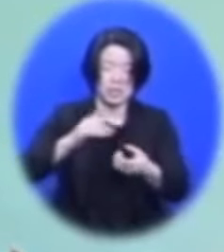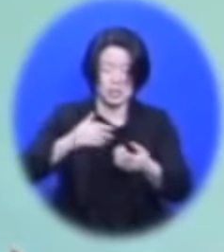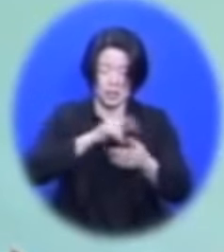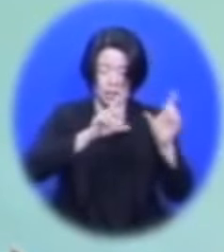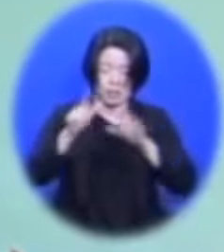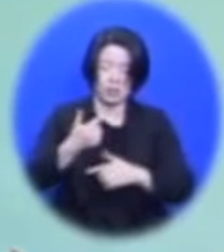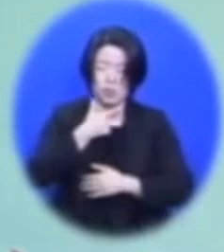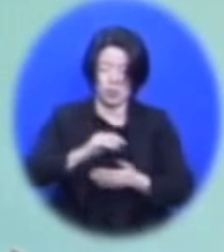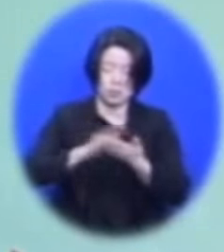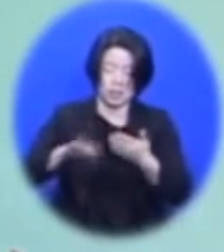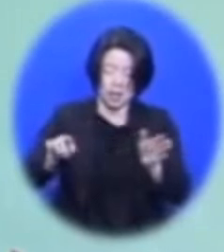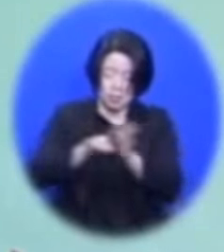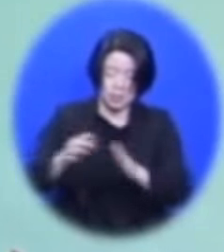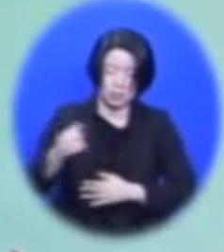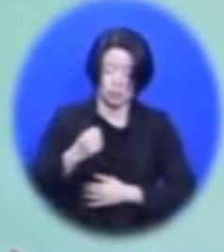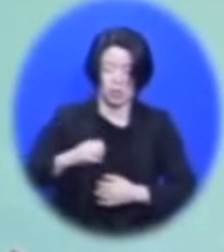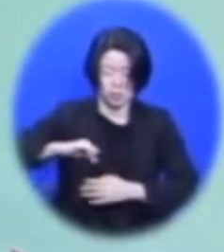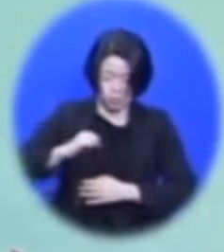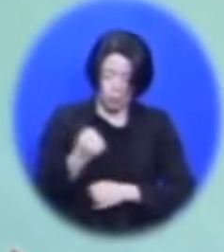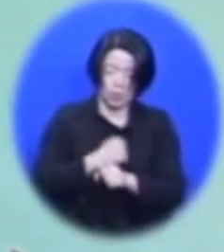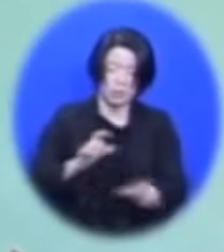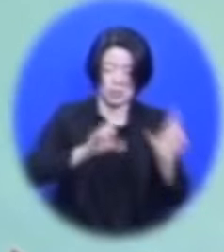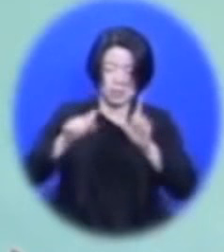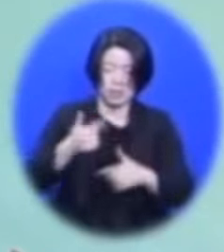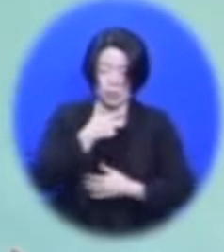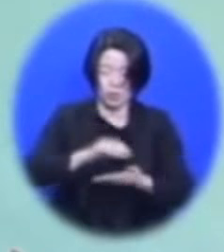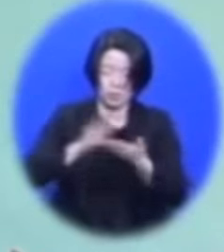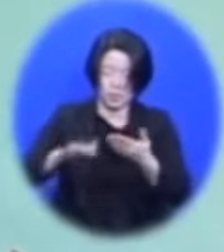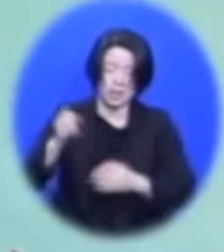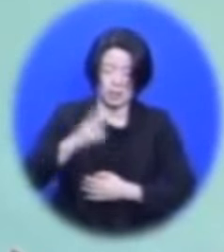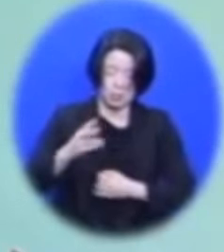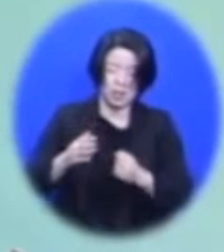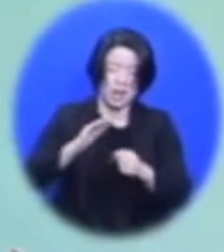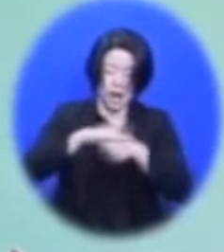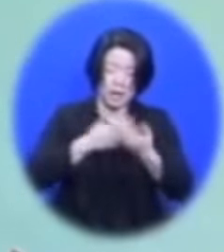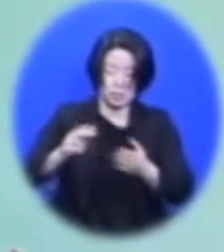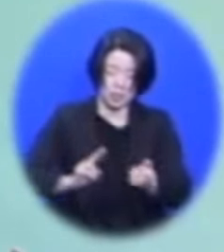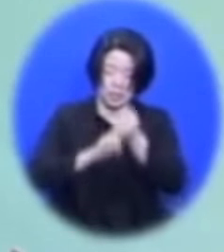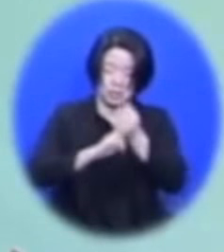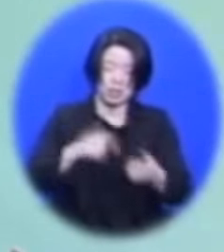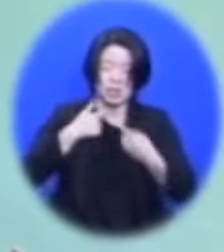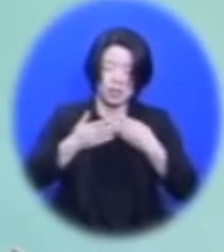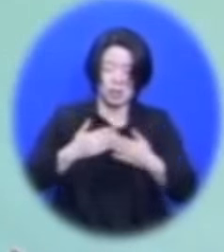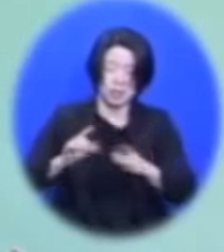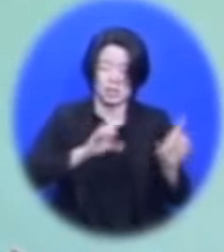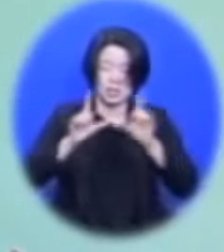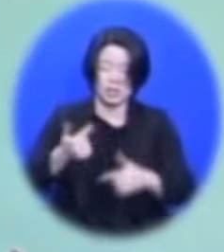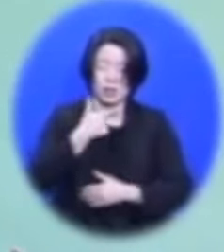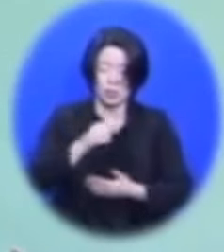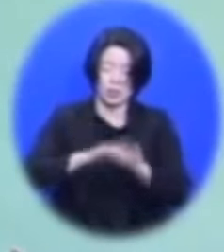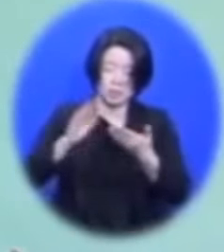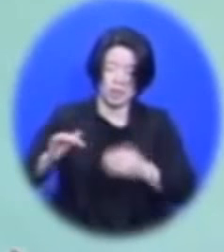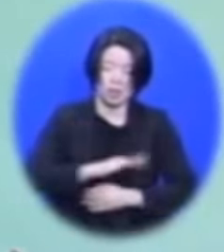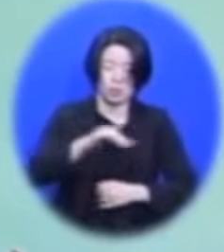원합니다. 믿음으로 순종하며 살기를 원합니다. 그래서 하나님의 기적을 경험하는 삶을 살기를 원합니다. 우리의